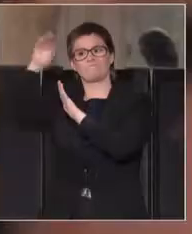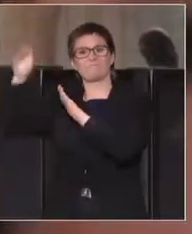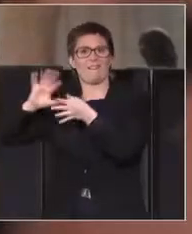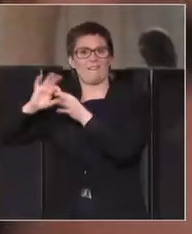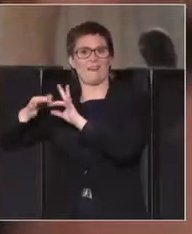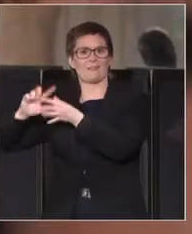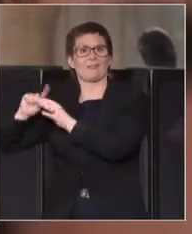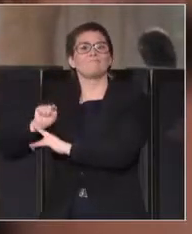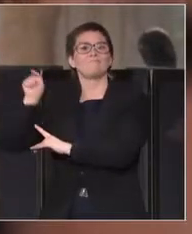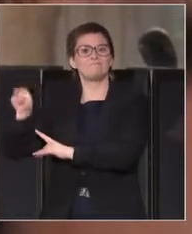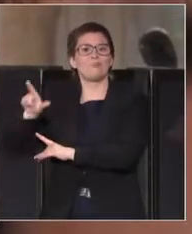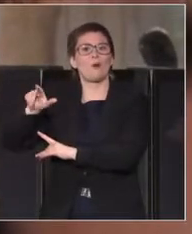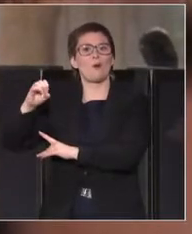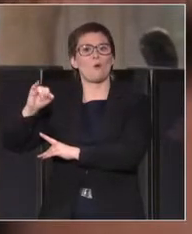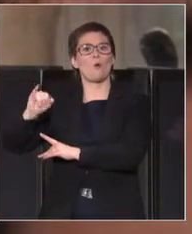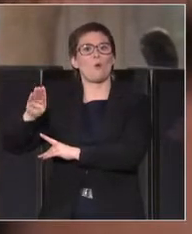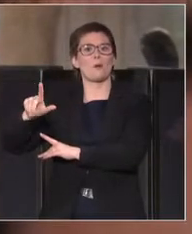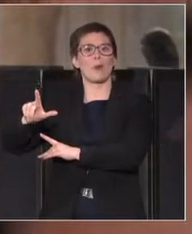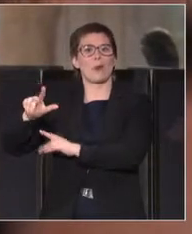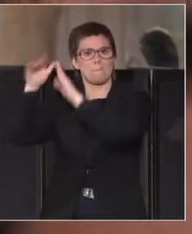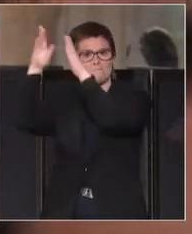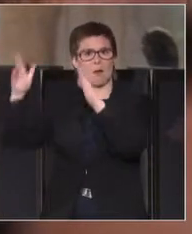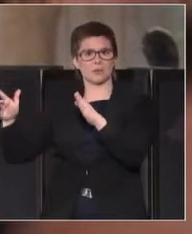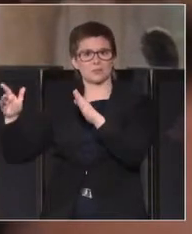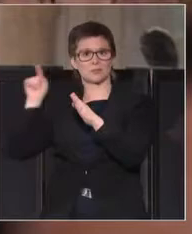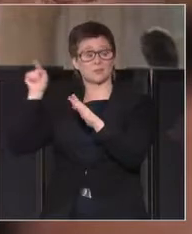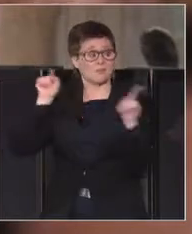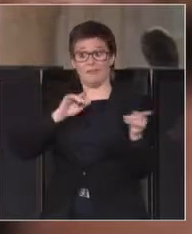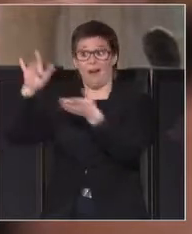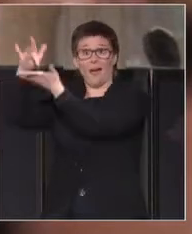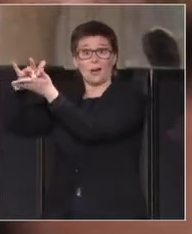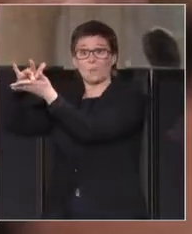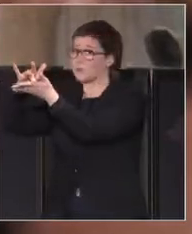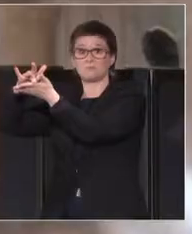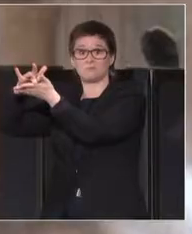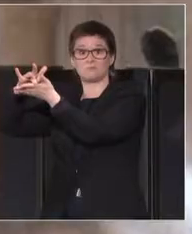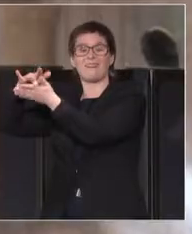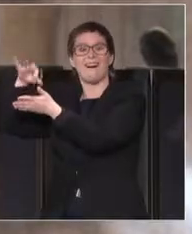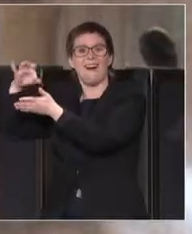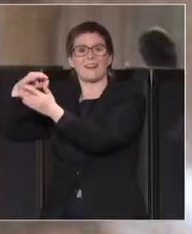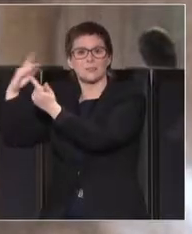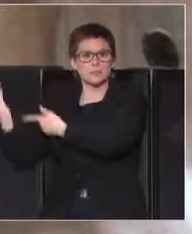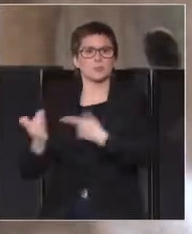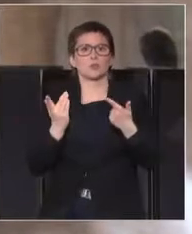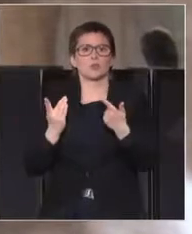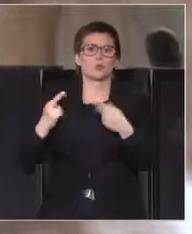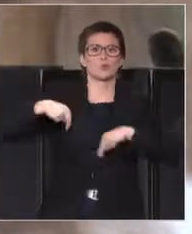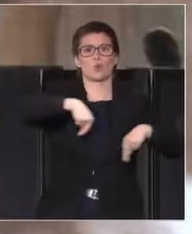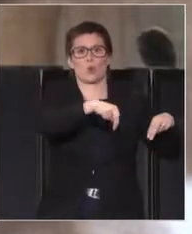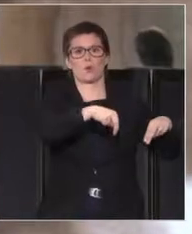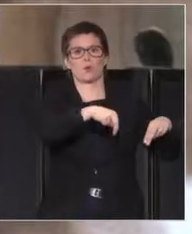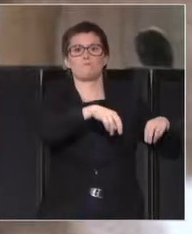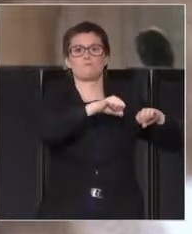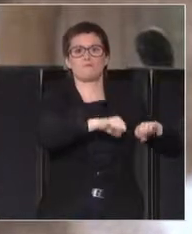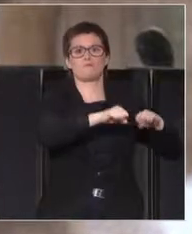Kaum angekommen, wurde er mit einem Einzeltransport wieder in das Stammlager zurückgeschickt. Er